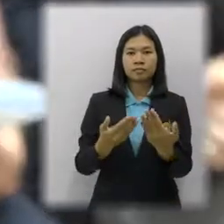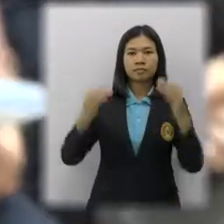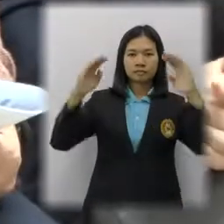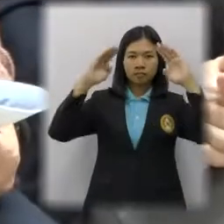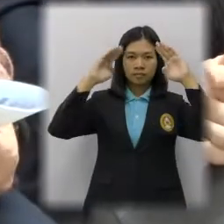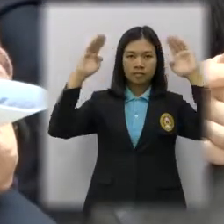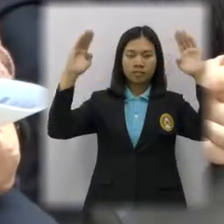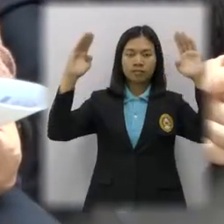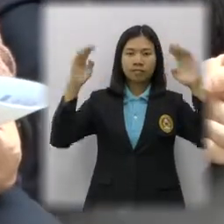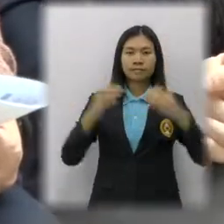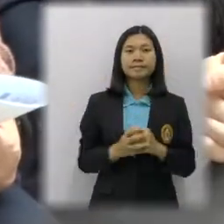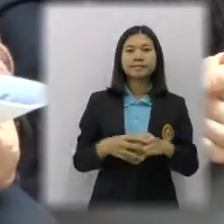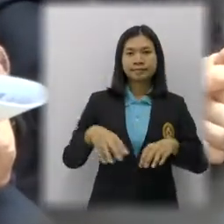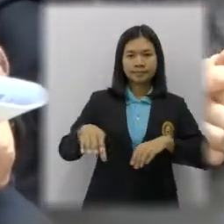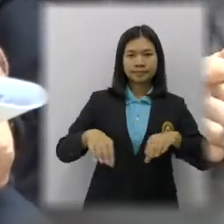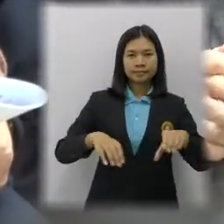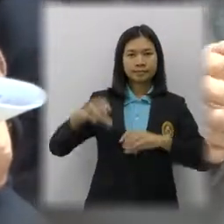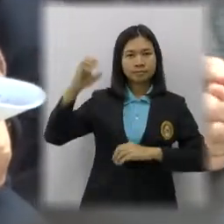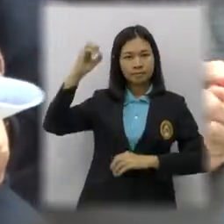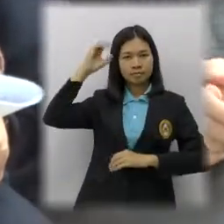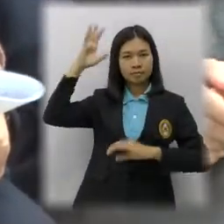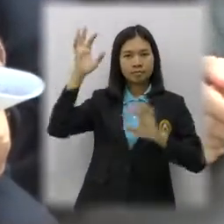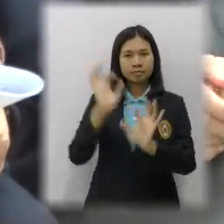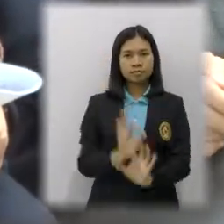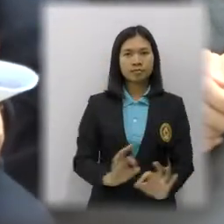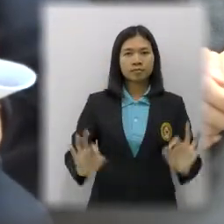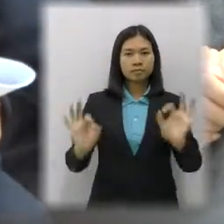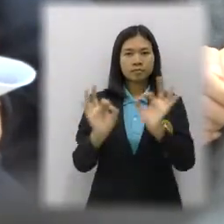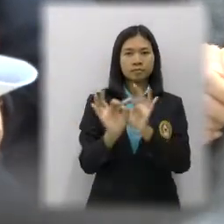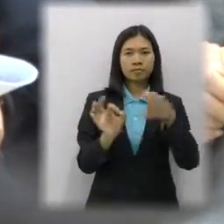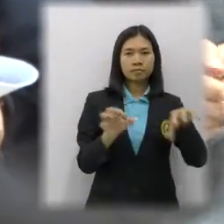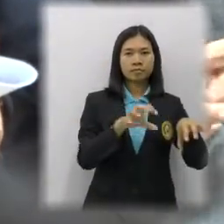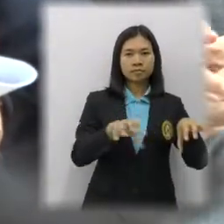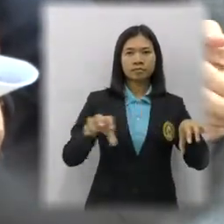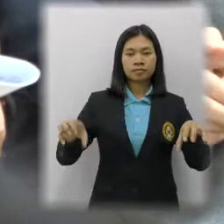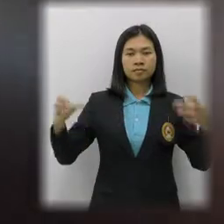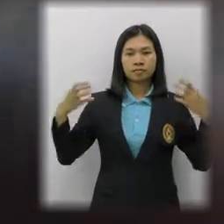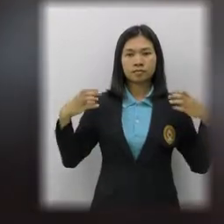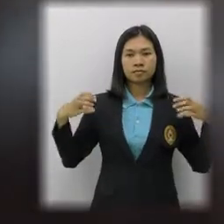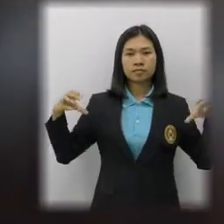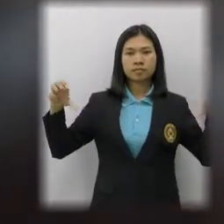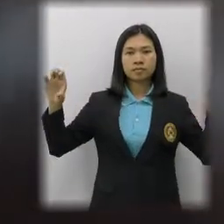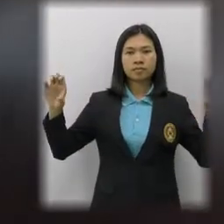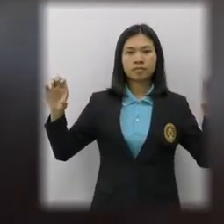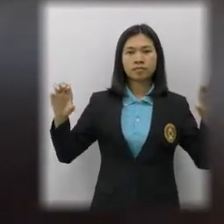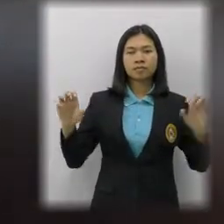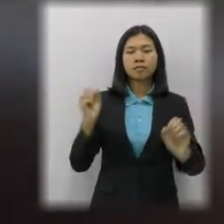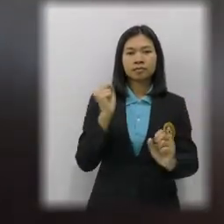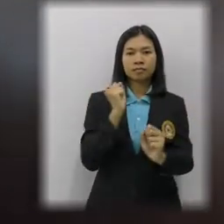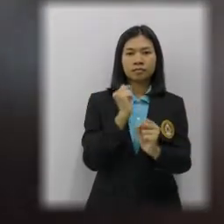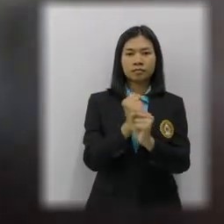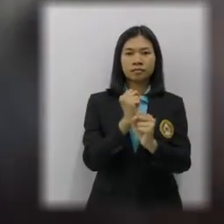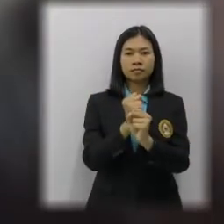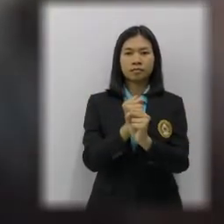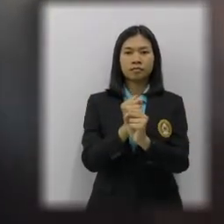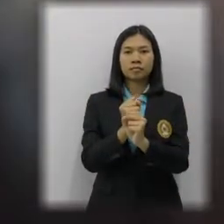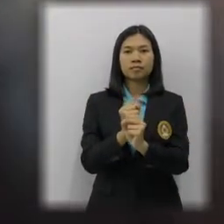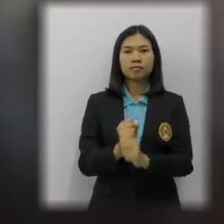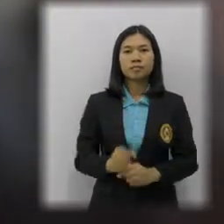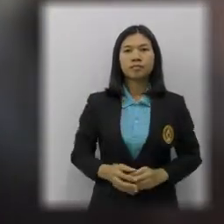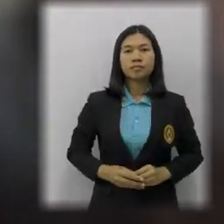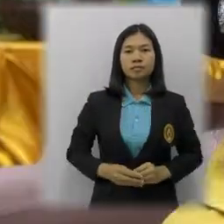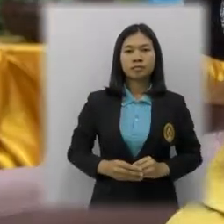การณ์ร่วมกันซึ่งการจัดการความรู้เป็นเรื่องสำคัญที่ทุกส่วนราชการทุกหน่วยงานควรนำมาดำเนิน